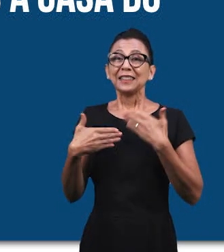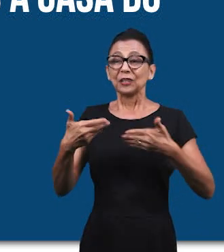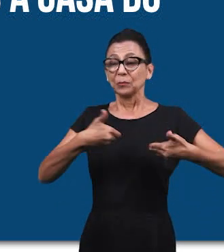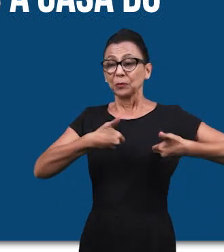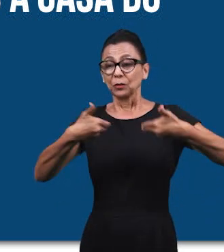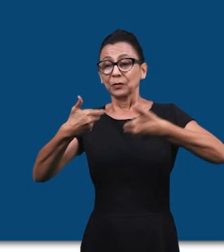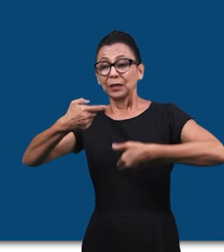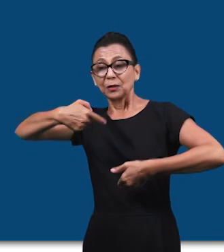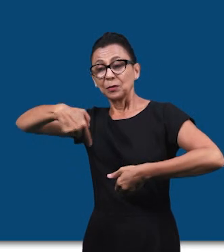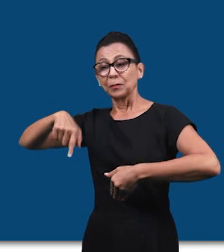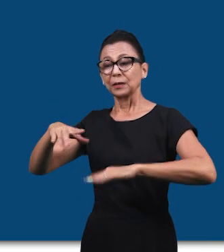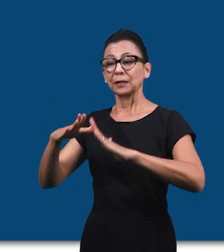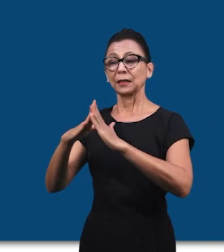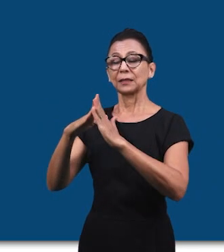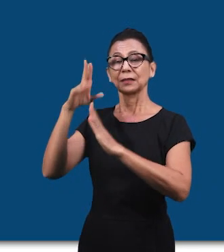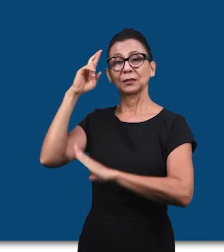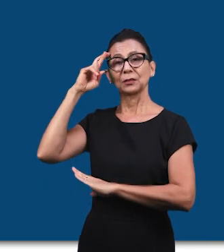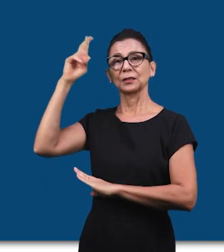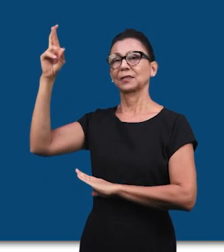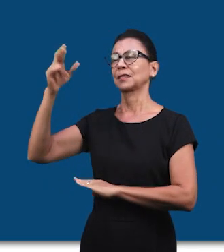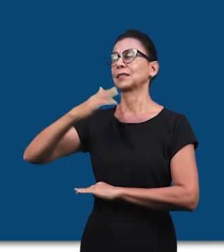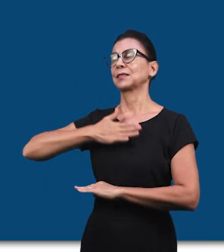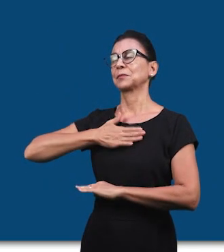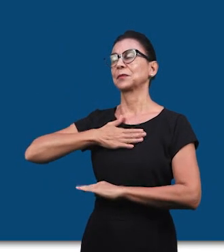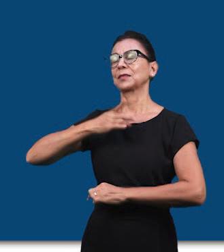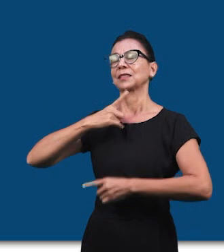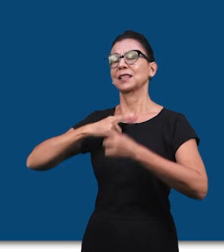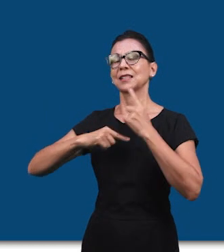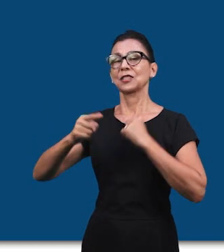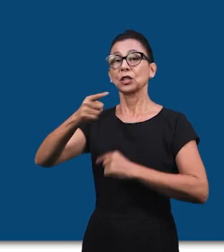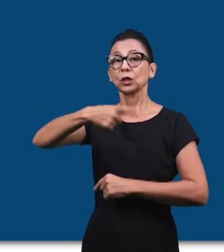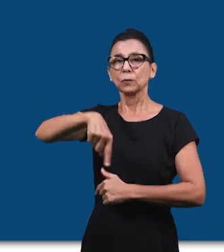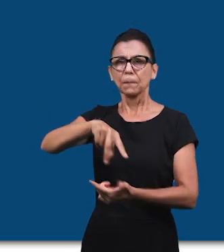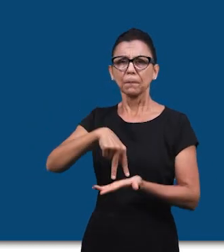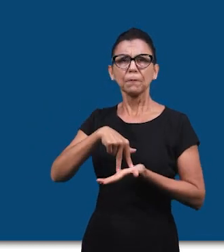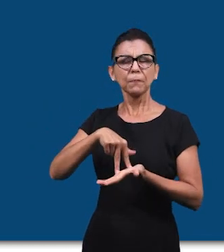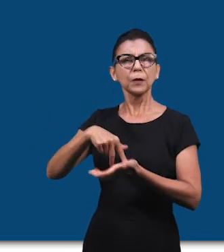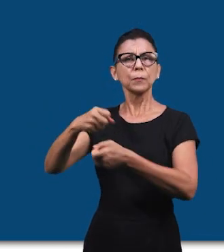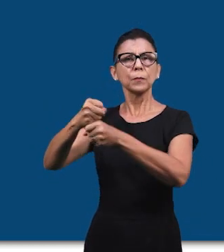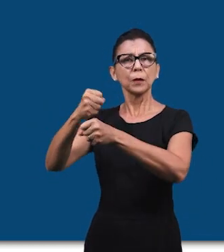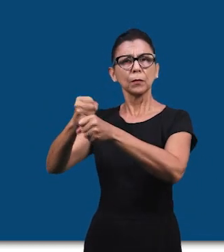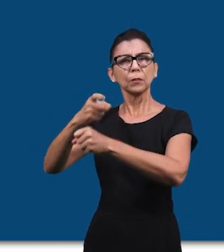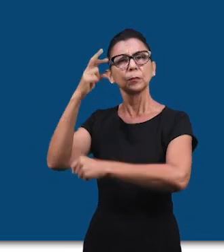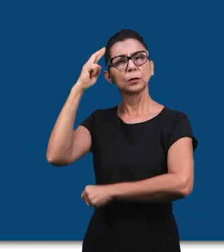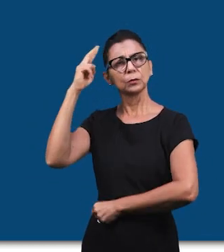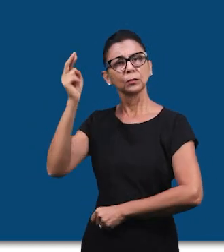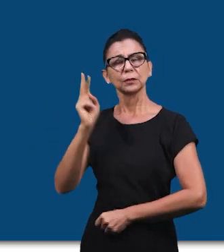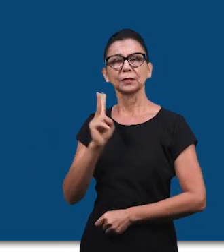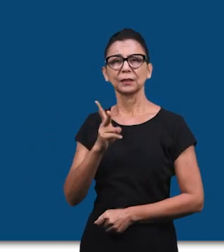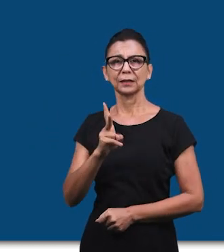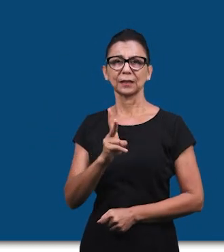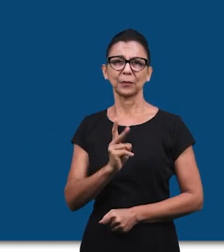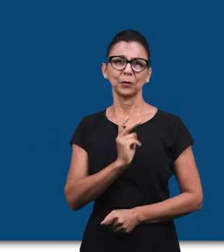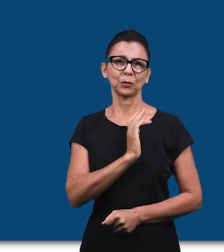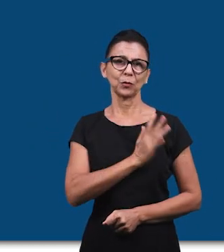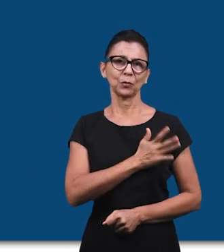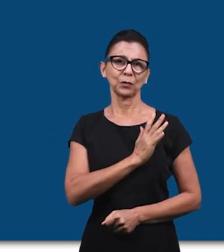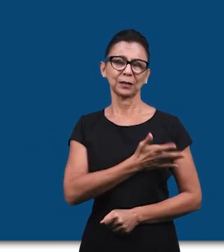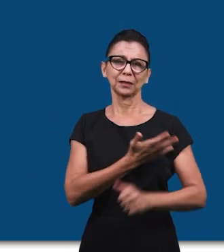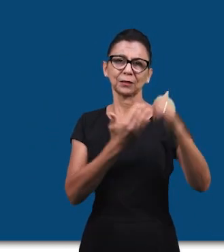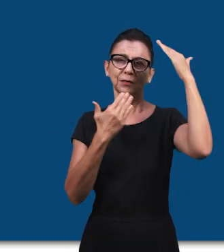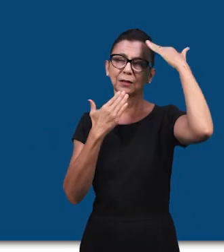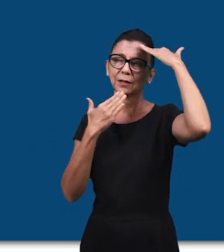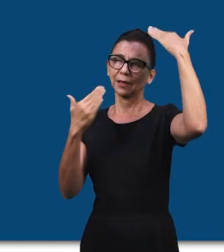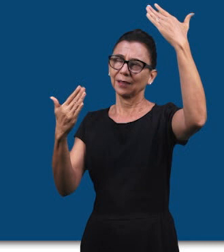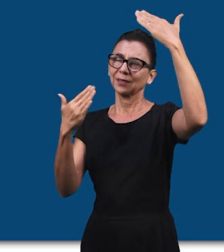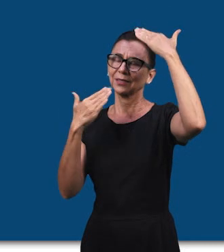сказали, пойдем в дом Господень, и желание мое, чтобы все вы продолжали твердо быть в